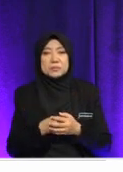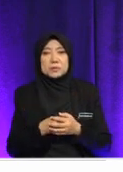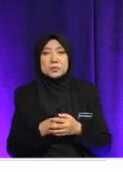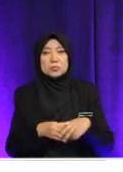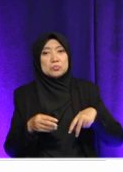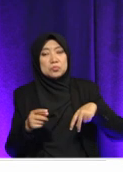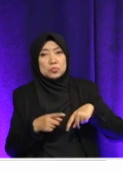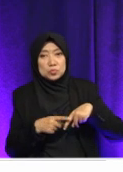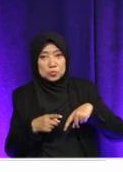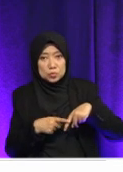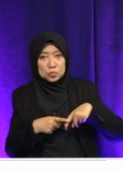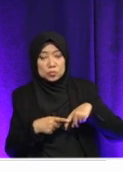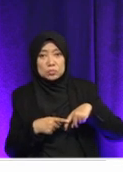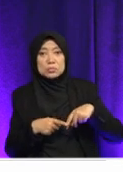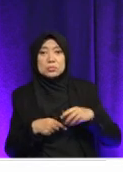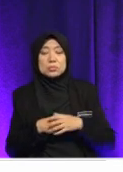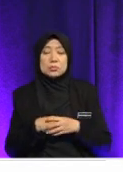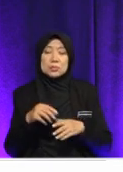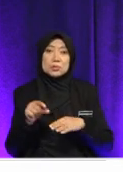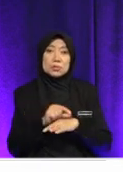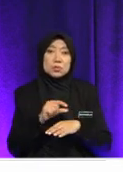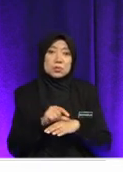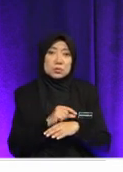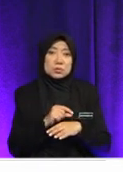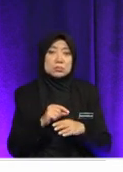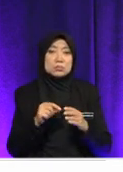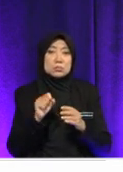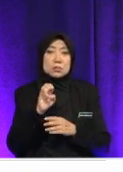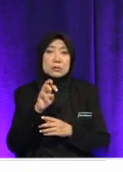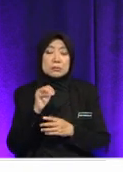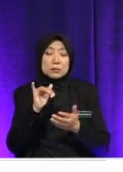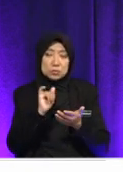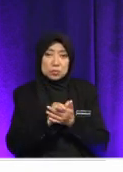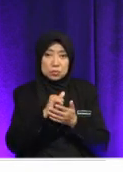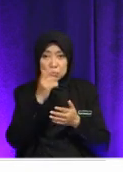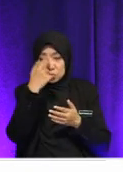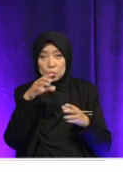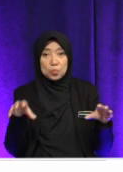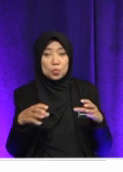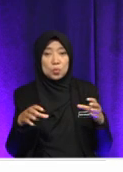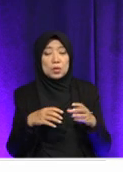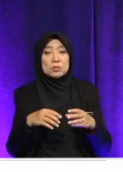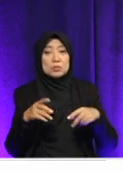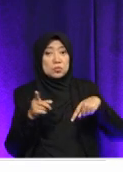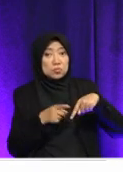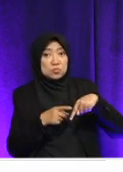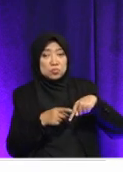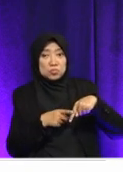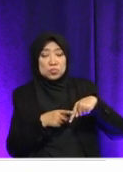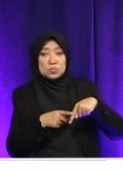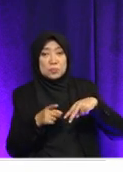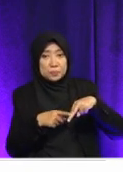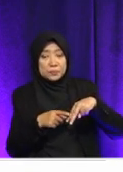menggantikan lutut Oke kita guna serami alumina maksudnya dalam pembuatan lutut Oke so kita menggunakan